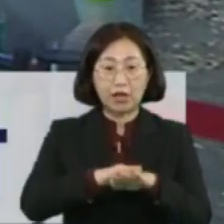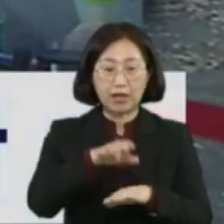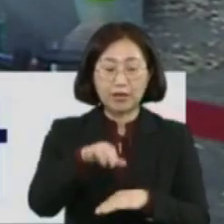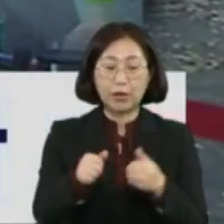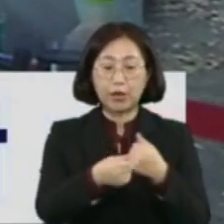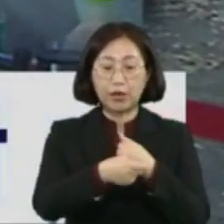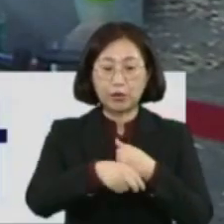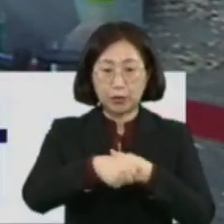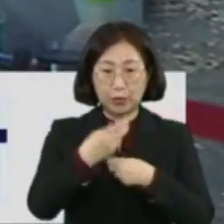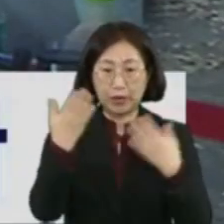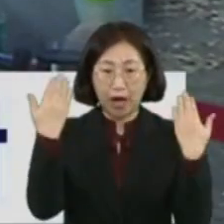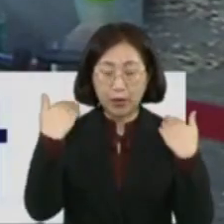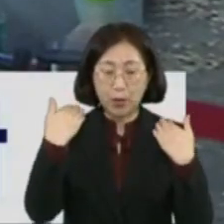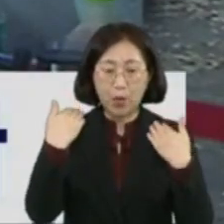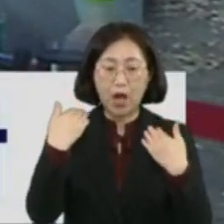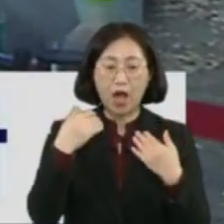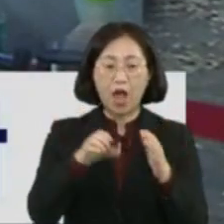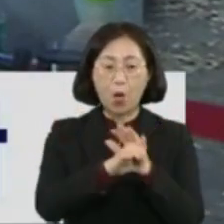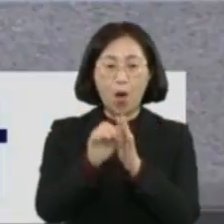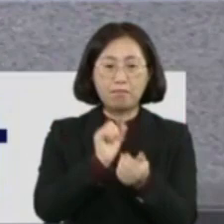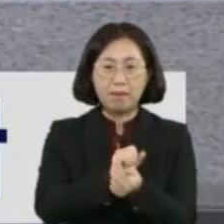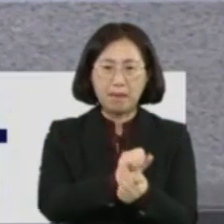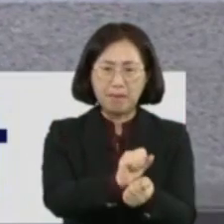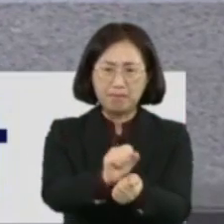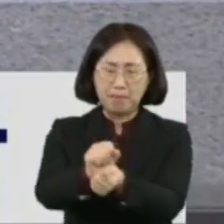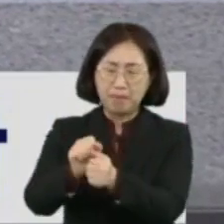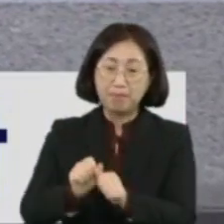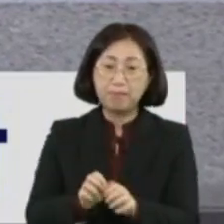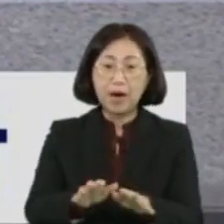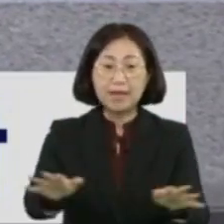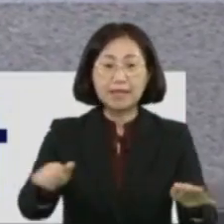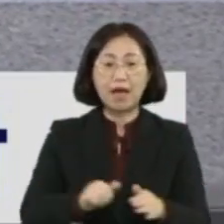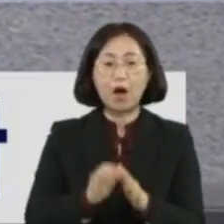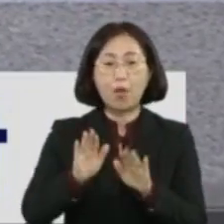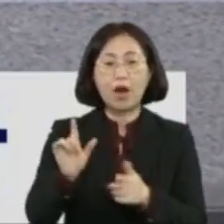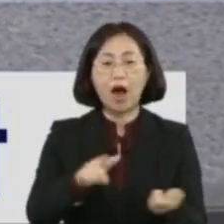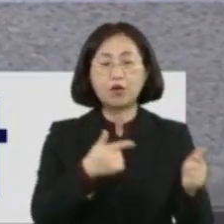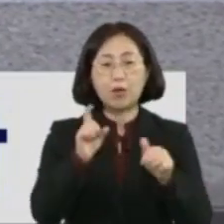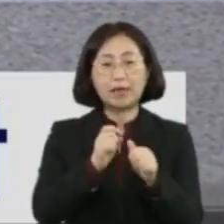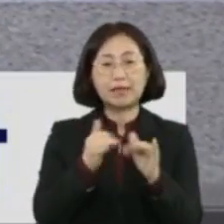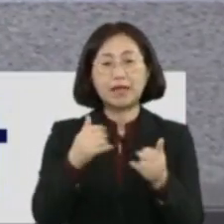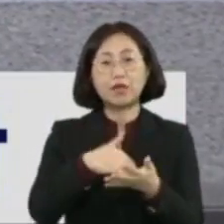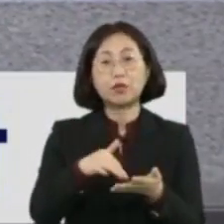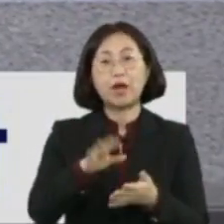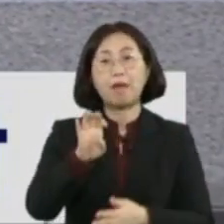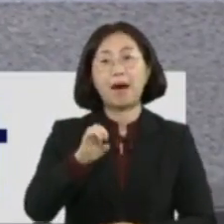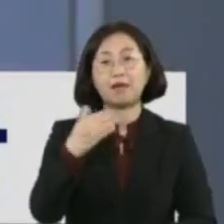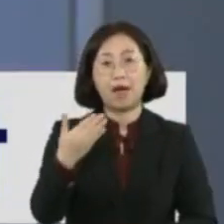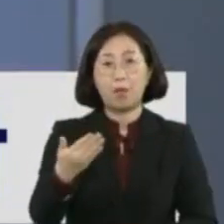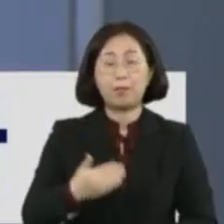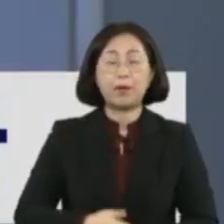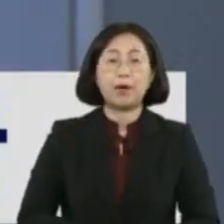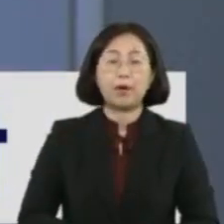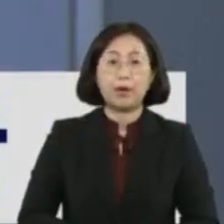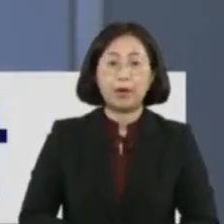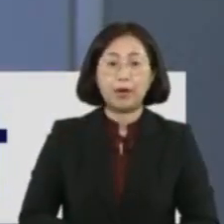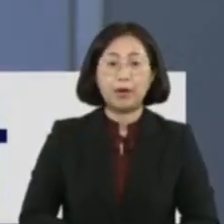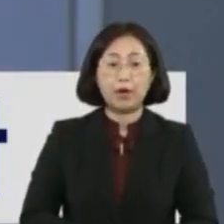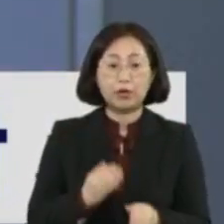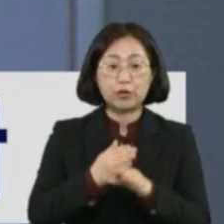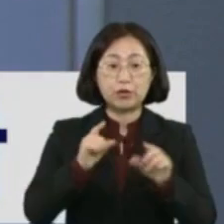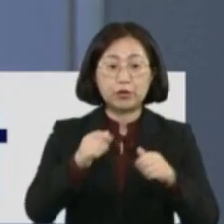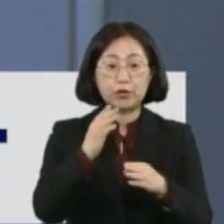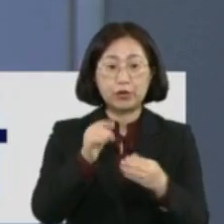대전에서는 초등학교를 중심으로 코로나19 N차 감염이 확산되면서 하루 사이 49명이 추가됐습니다.